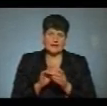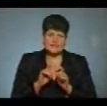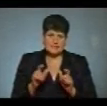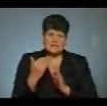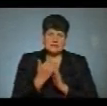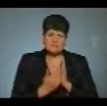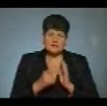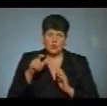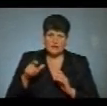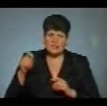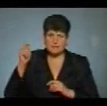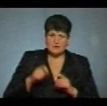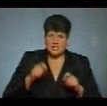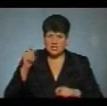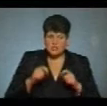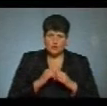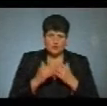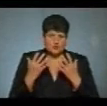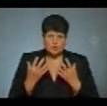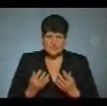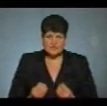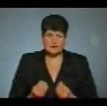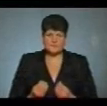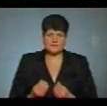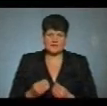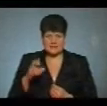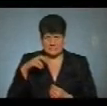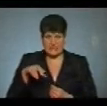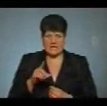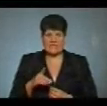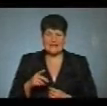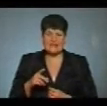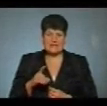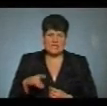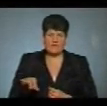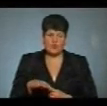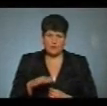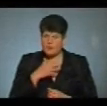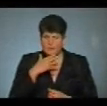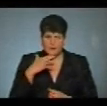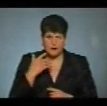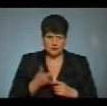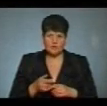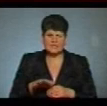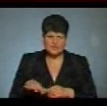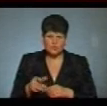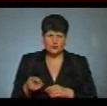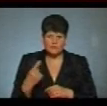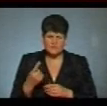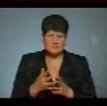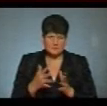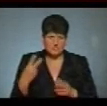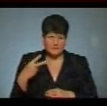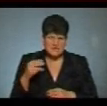списки людей, які прибувають щодня з країн Європи. Тобто саме про територію Тернопільської області ми говоримо, що це більше